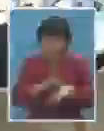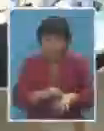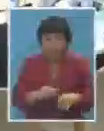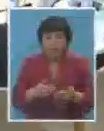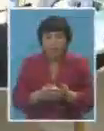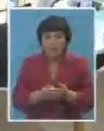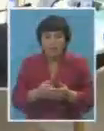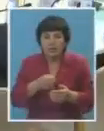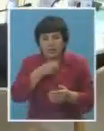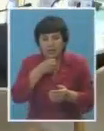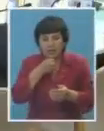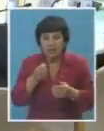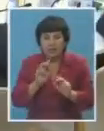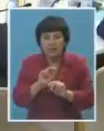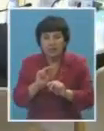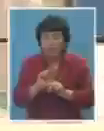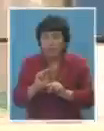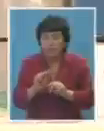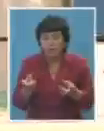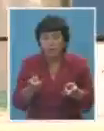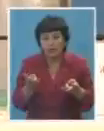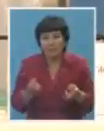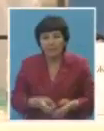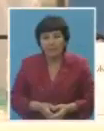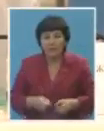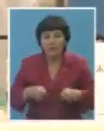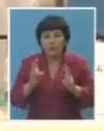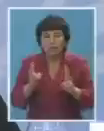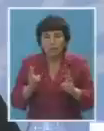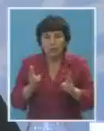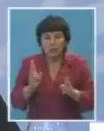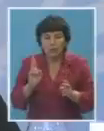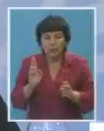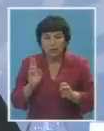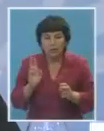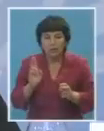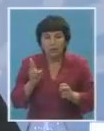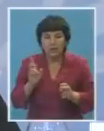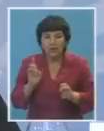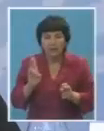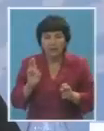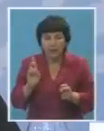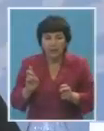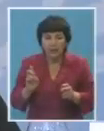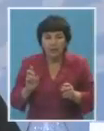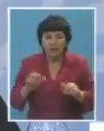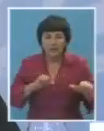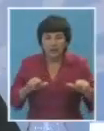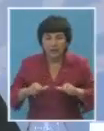күресте ақсақалдардың ақылы артық етпейді. Ұлттық қауіпсіздік комитеті террористік актіге дайындалып